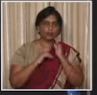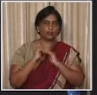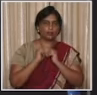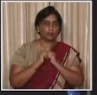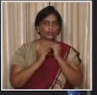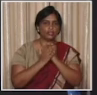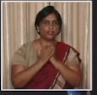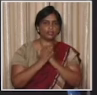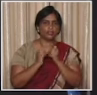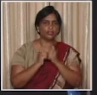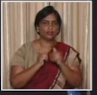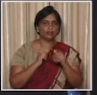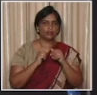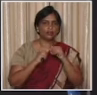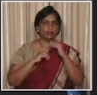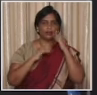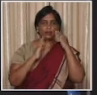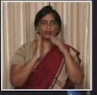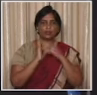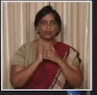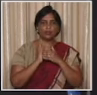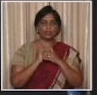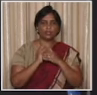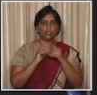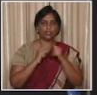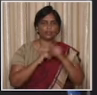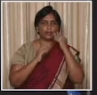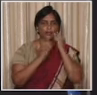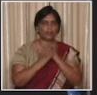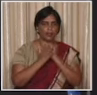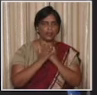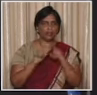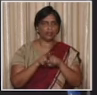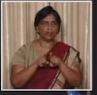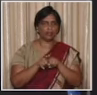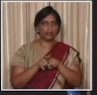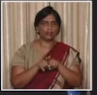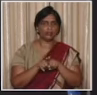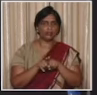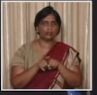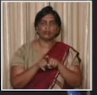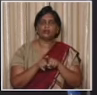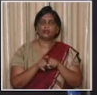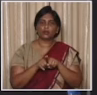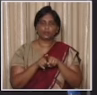කරන්න නවතරක් මේ රටේ ජනතාවට විශ්වාසය ගොඩනගන්න. මම හිතන හැටියට